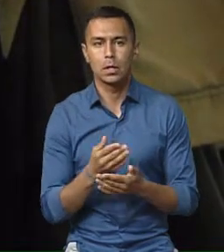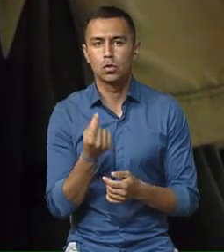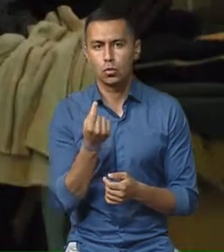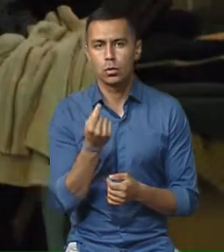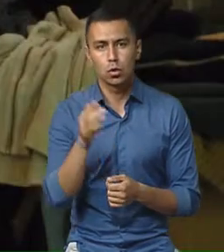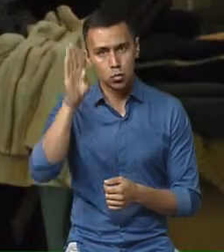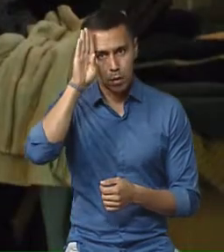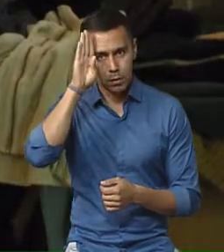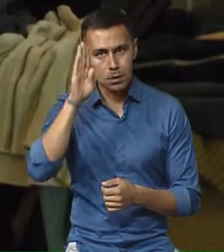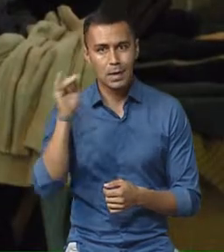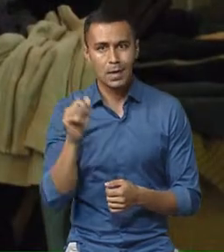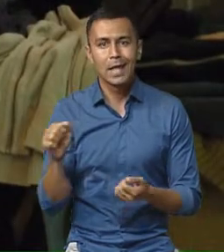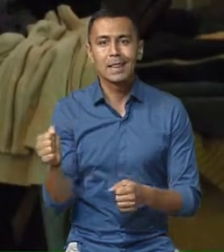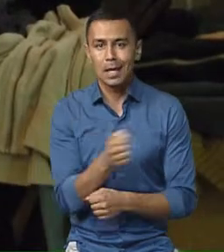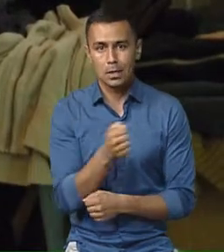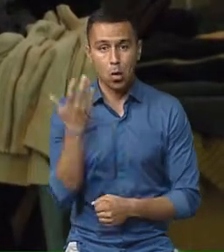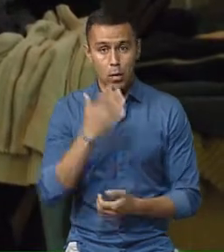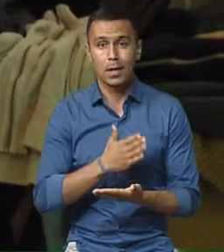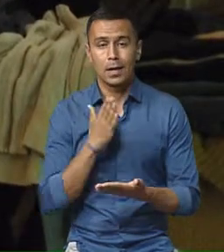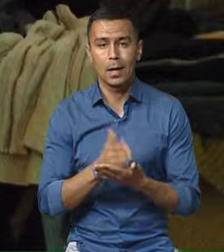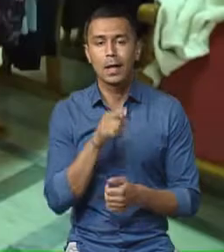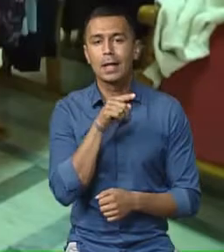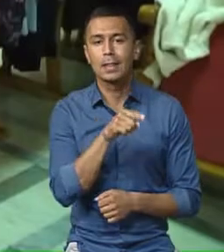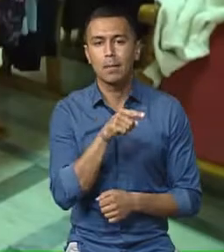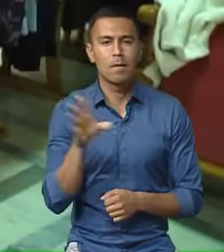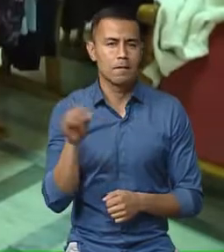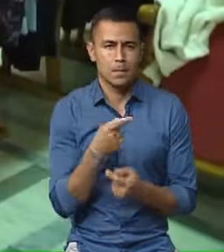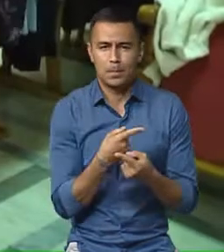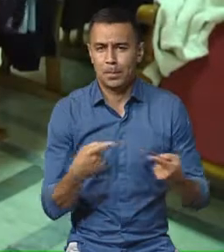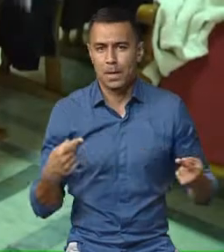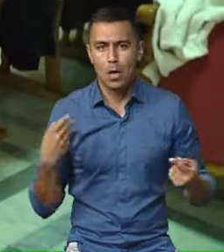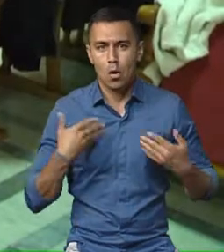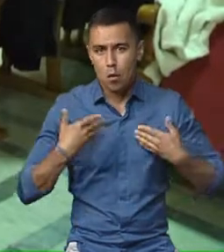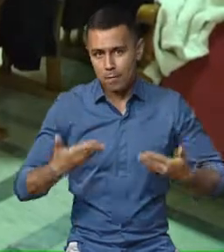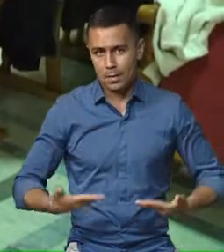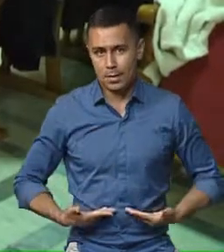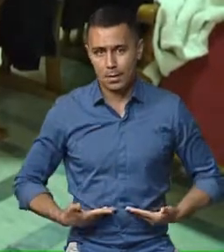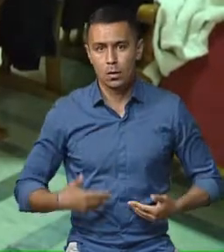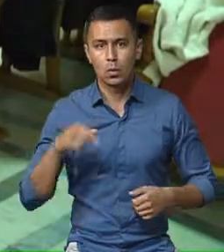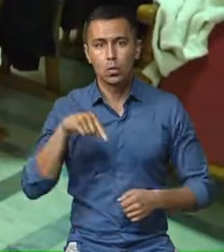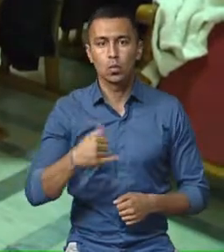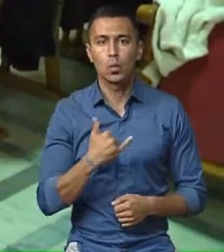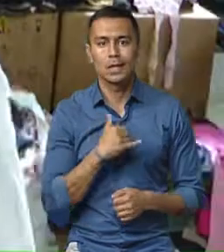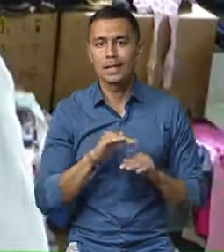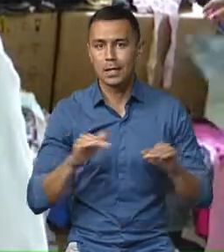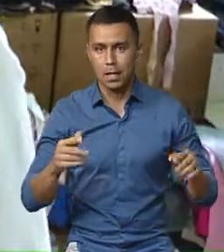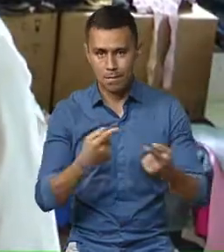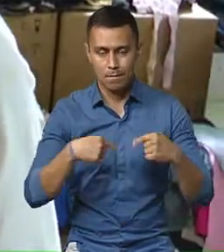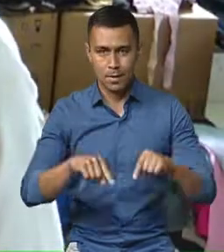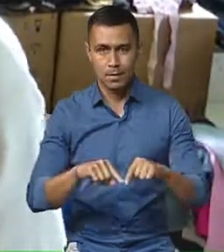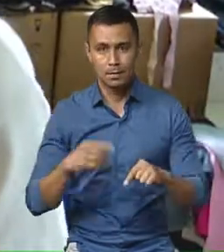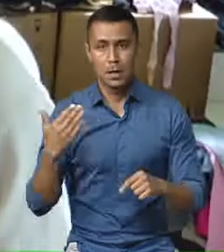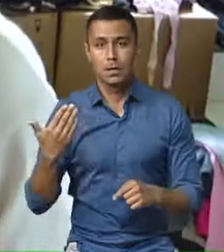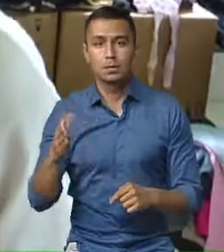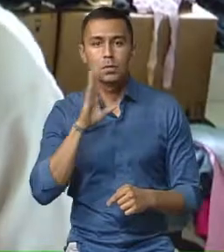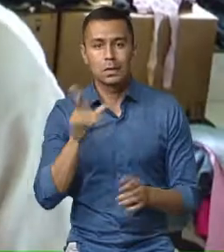трошечки чоловічого і текстиль, коли він є. Там всякі там кофти. Тут у нас дитячий відділ. Катерина з